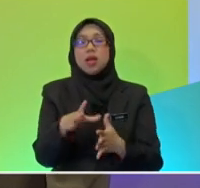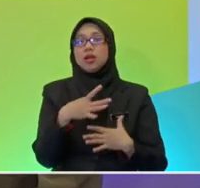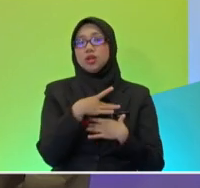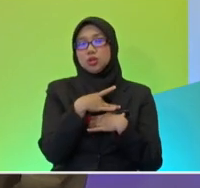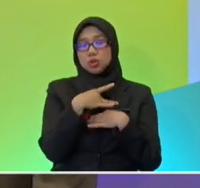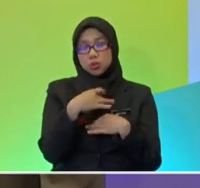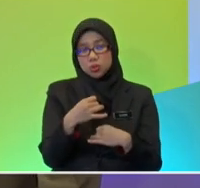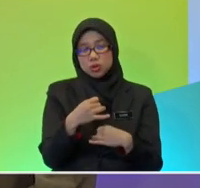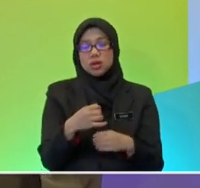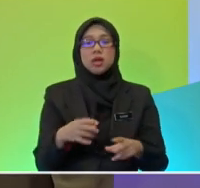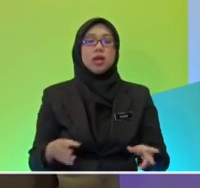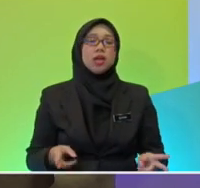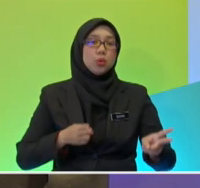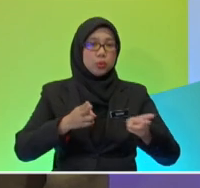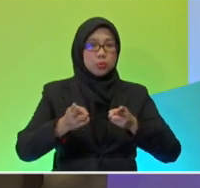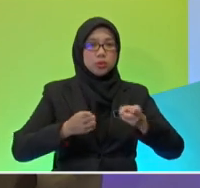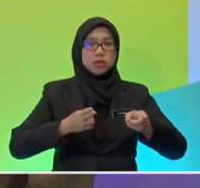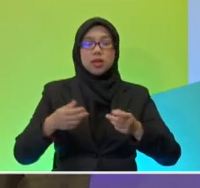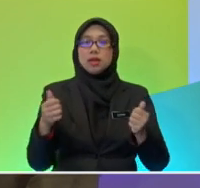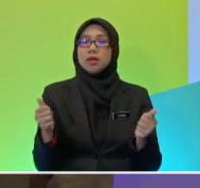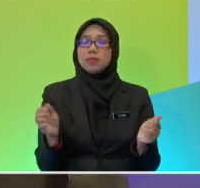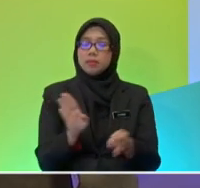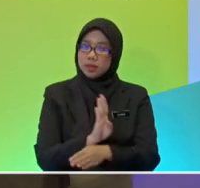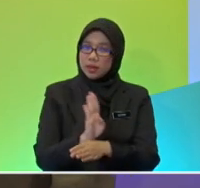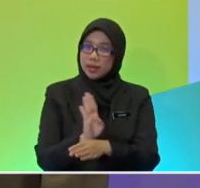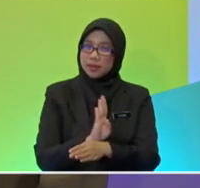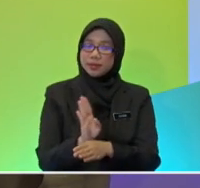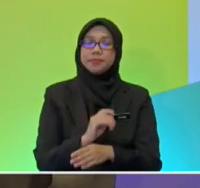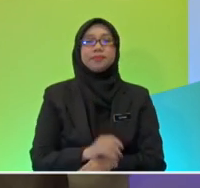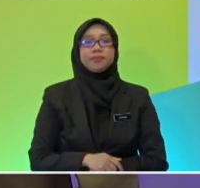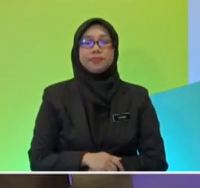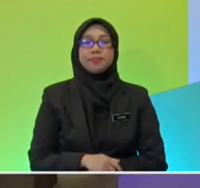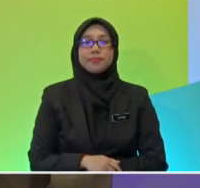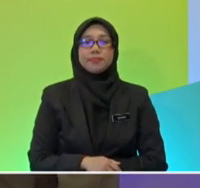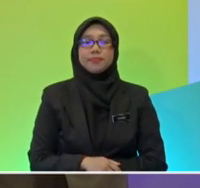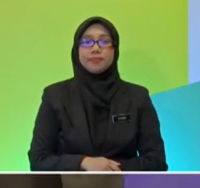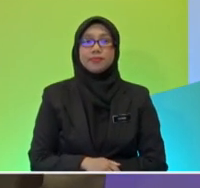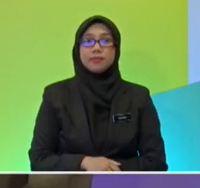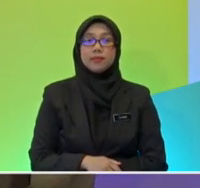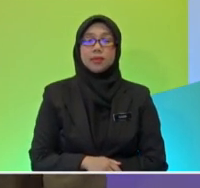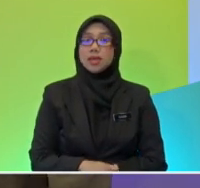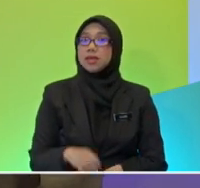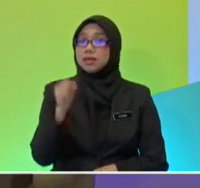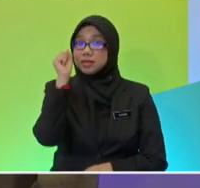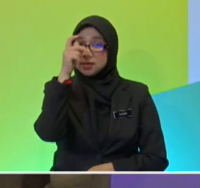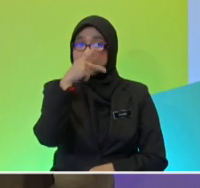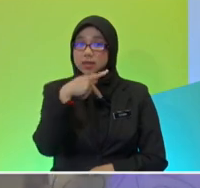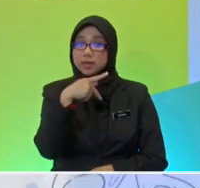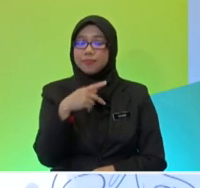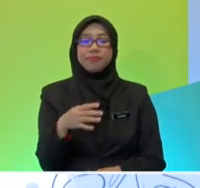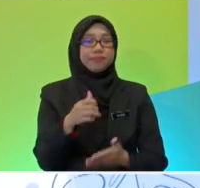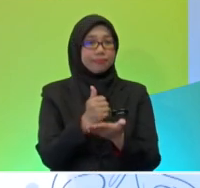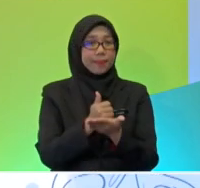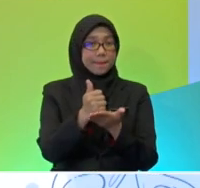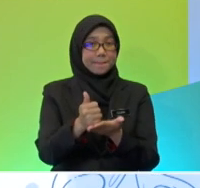kena berurusan Berniaga dengan Nabi Muhammad kemudian lantaran sifat amanah nabi Ini juga kejayaan